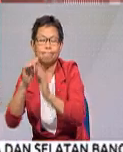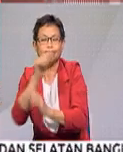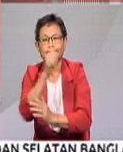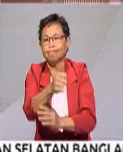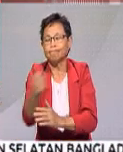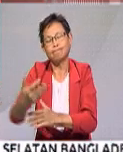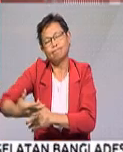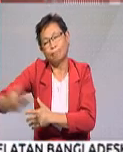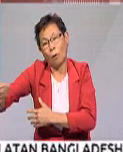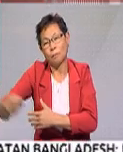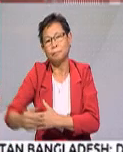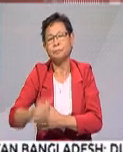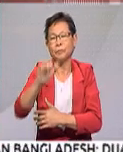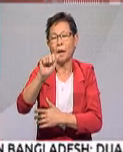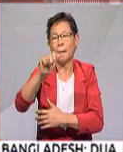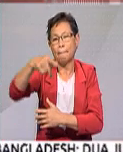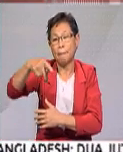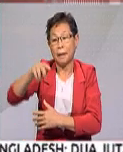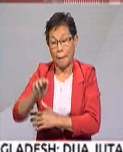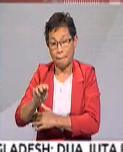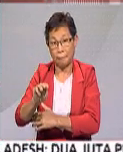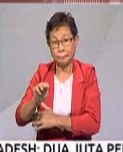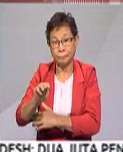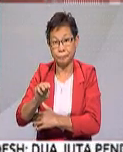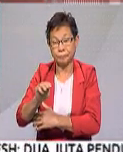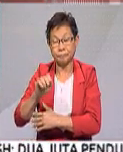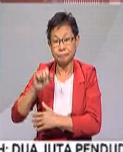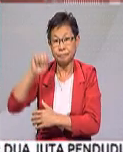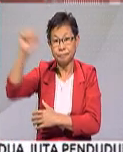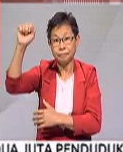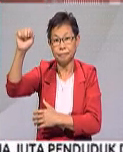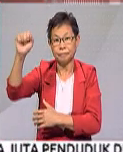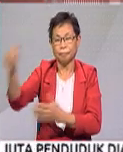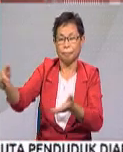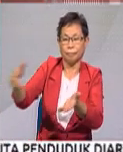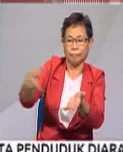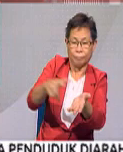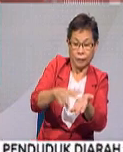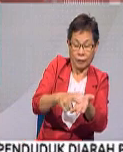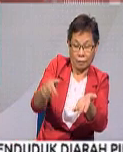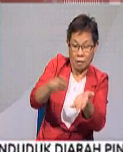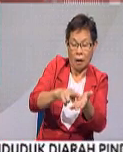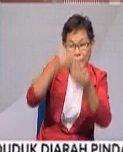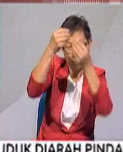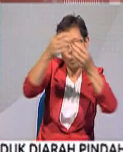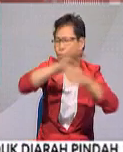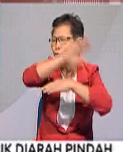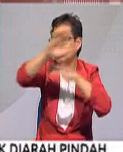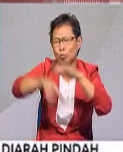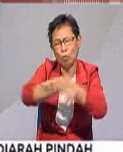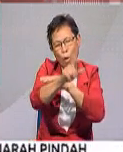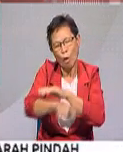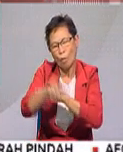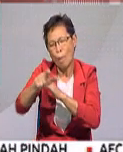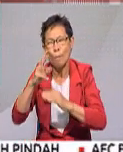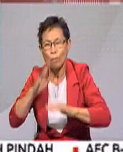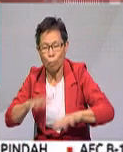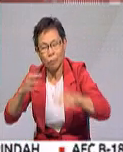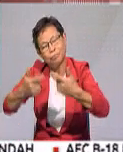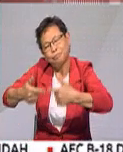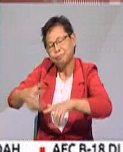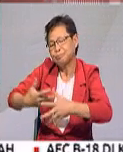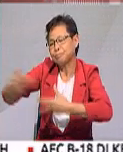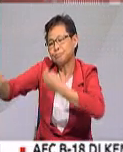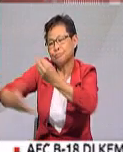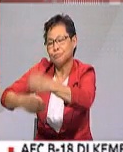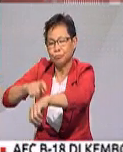masing-masing. Angkatan Pertahanan Awam Malaysia APM Sabah dalam kenyataannya memaklumkan kesemua penduduk terjejas dibenarkan